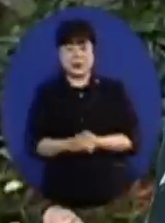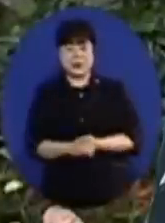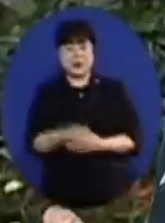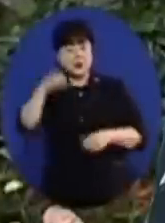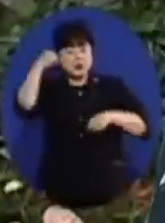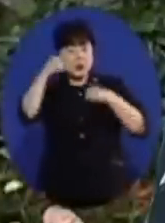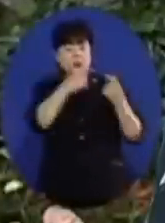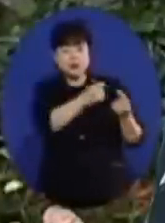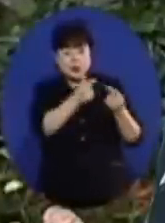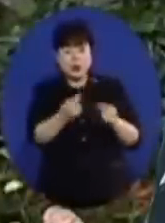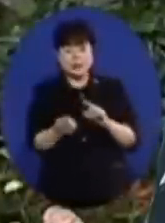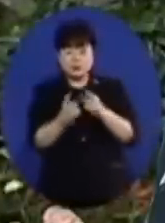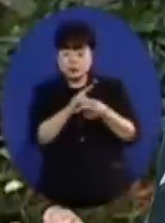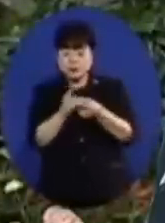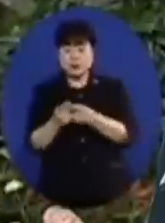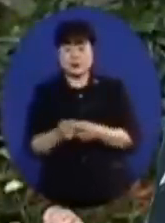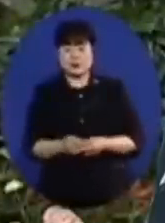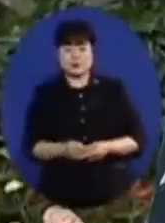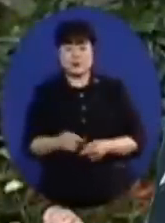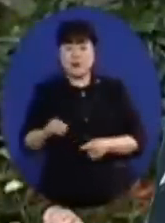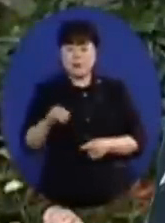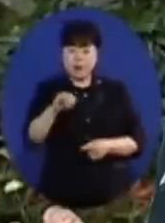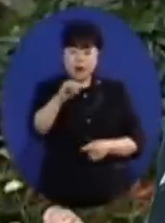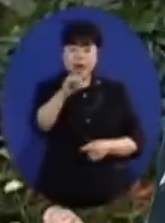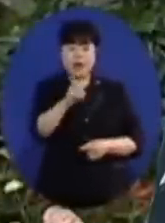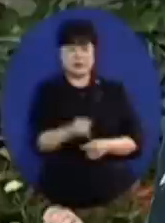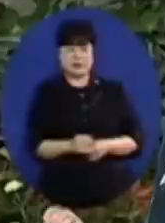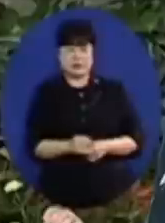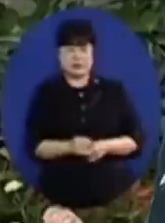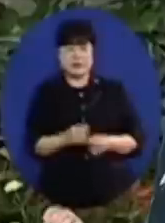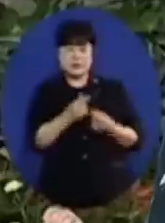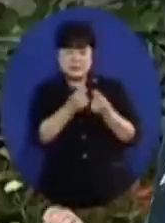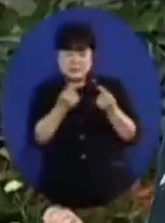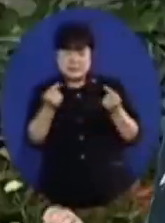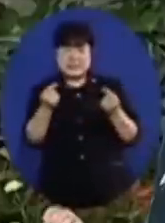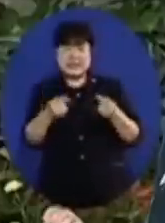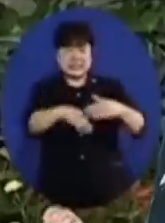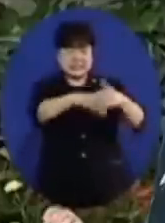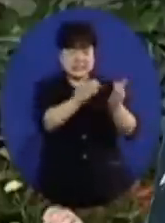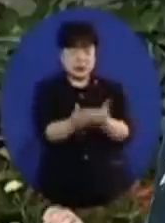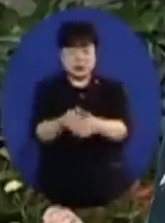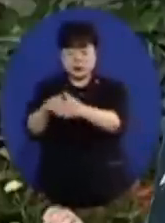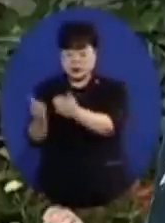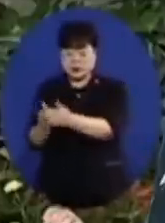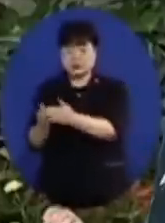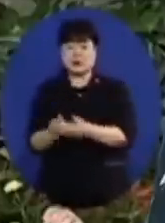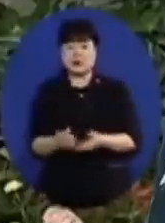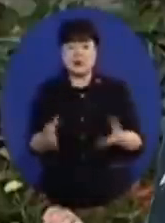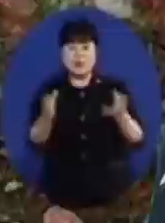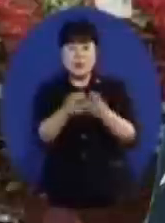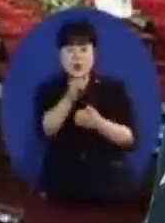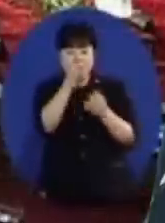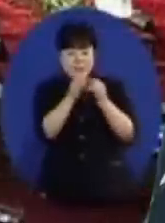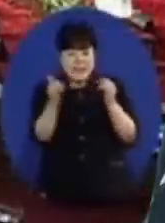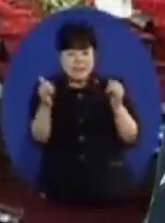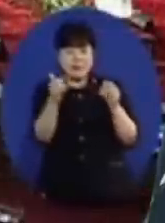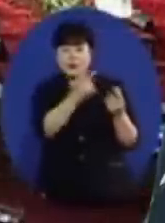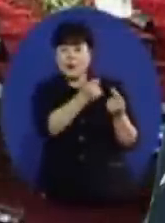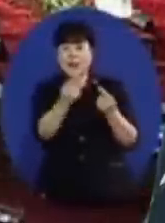짐승 때들도 우리 집에 다니고 벌레들도 종류끼리 모입니다 사람들도